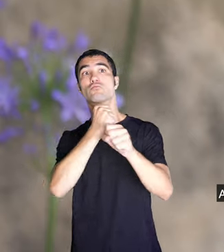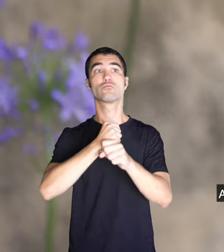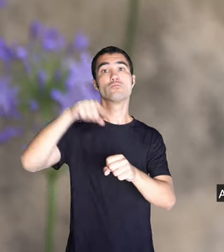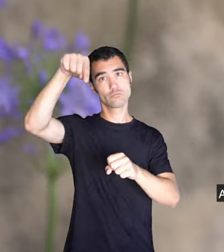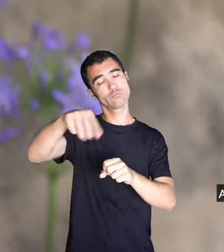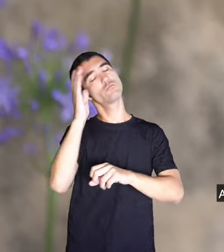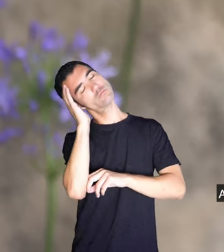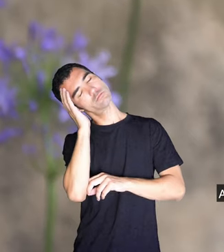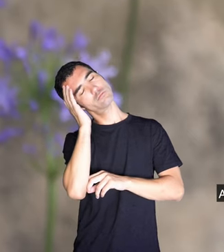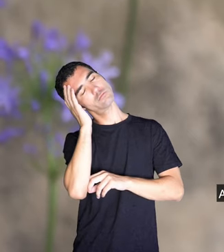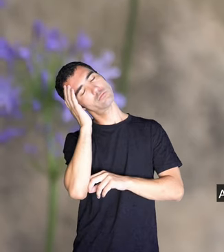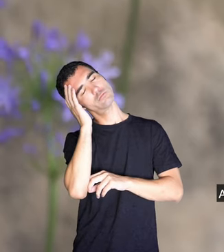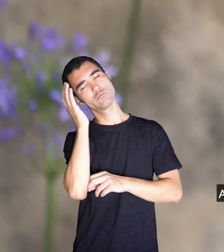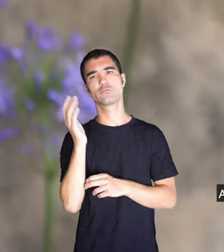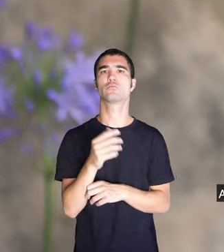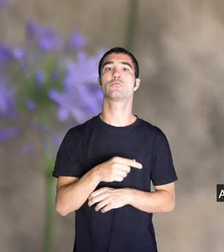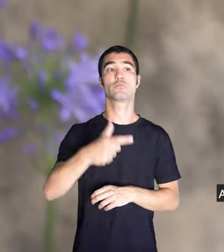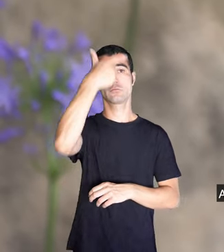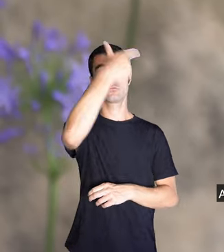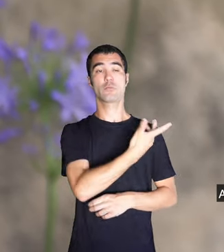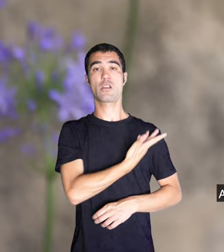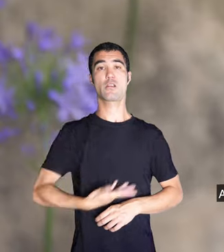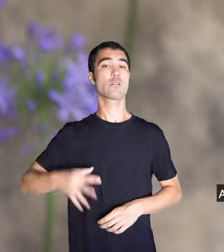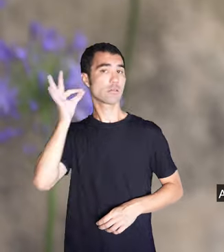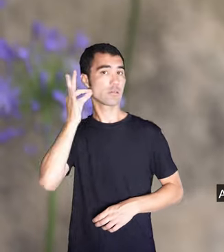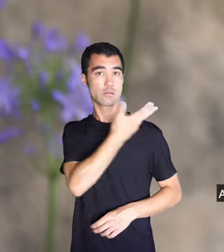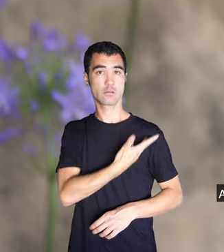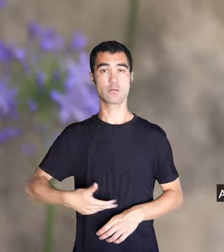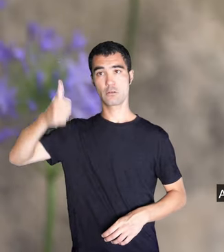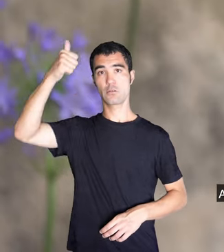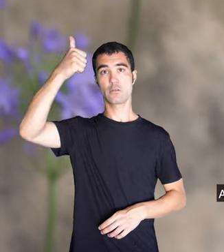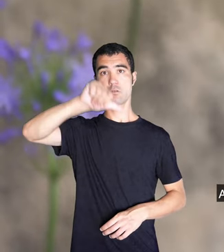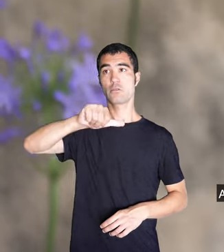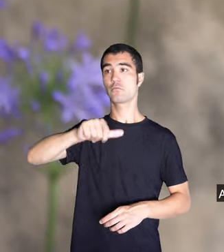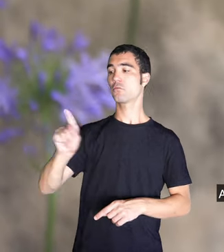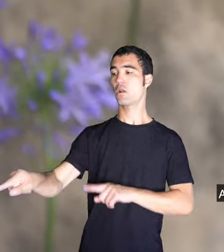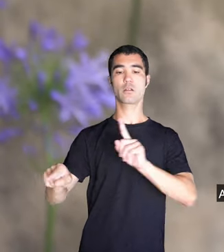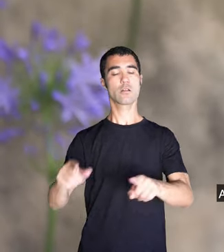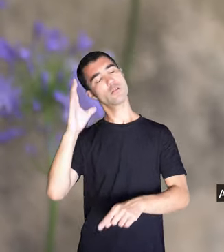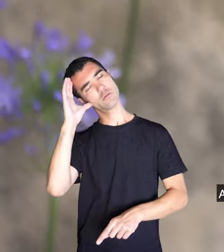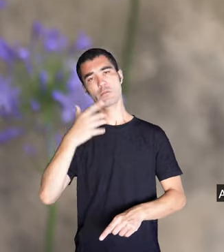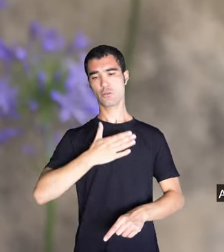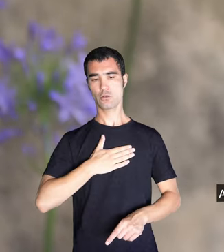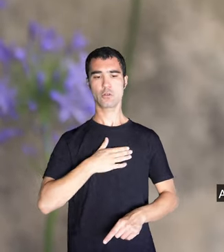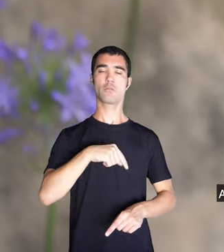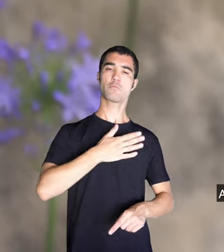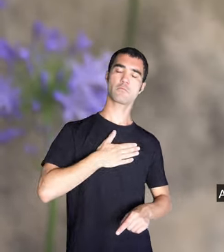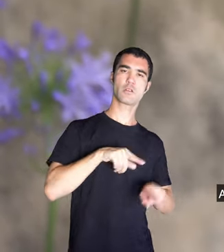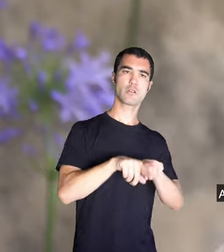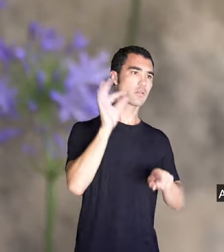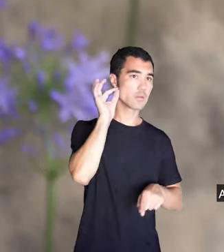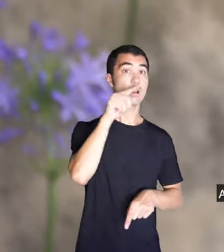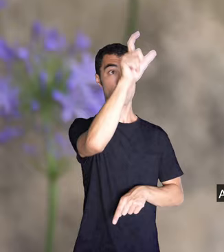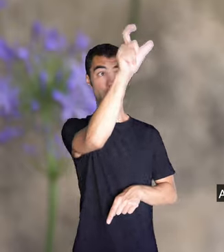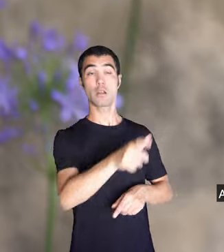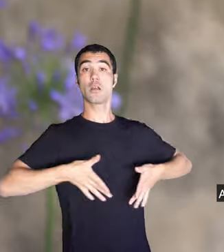Aquí, a Madrid, dormia la madona i l'amo, i aquí dormien jo i la meva germana. I tenien un fill, i